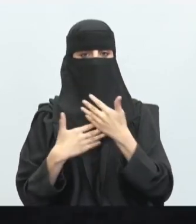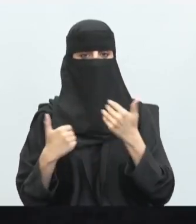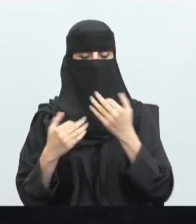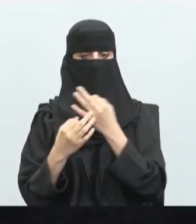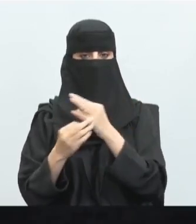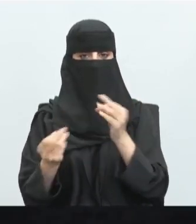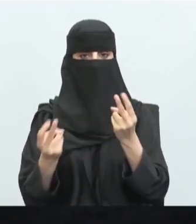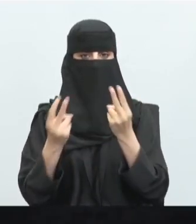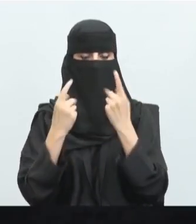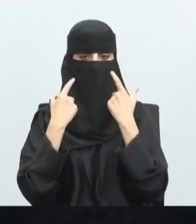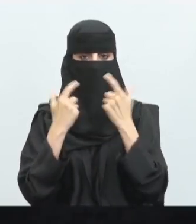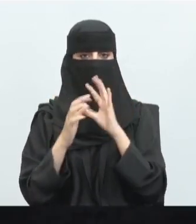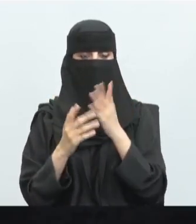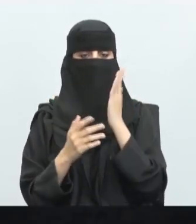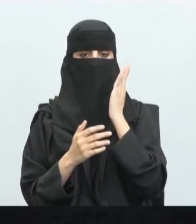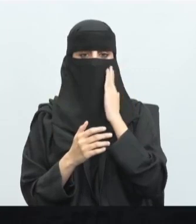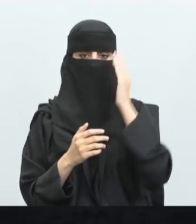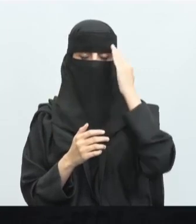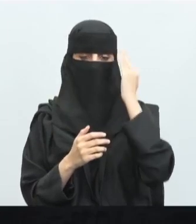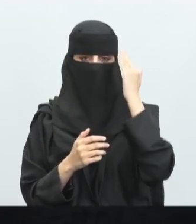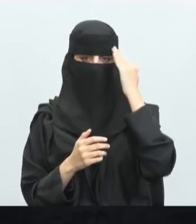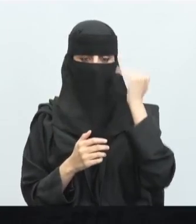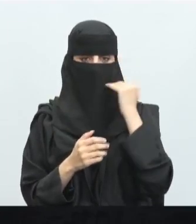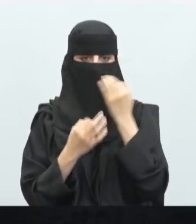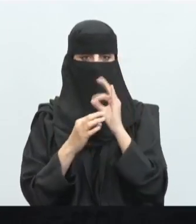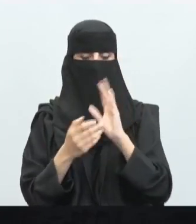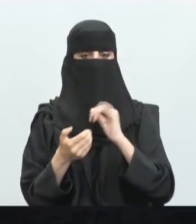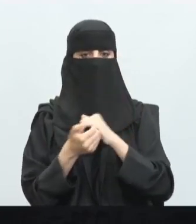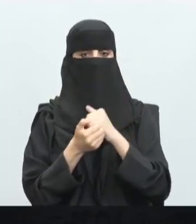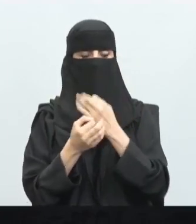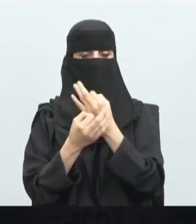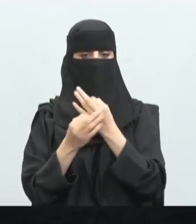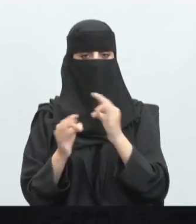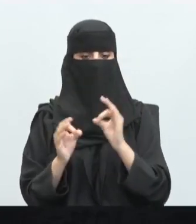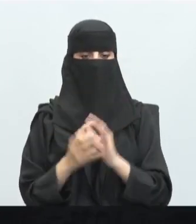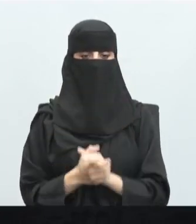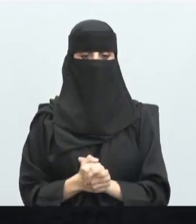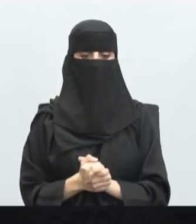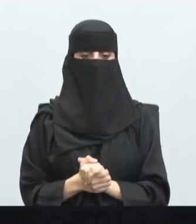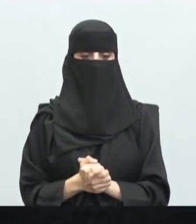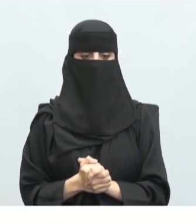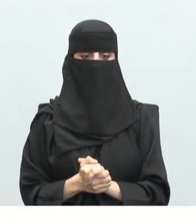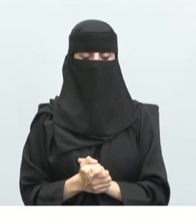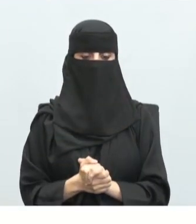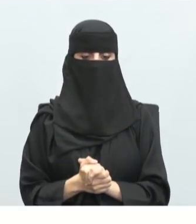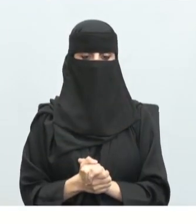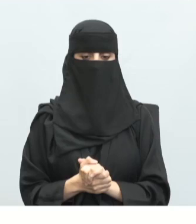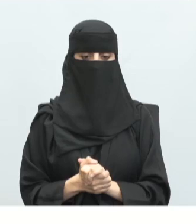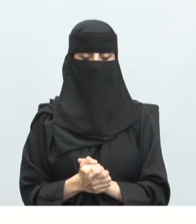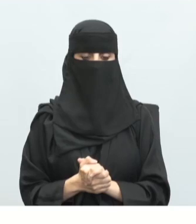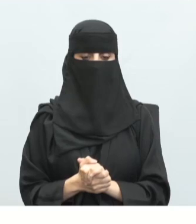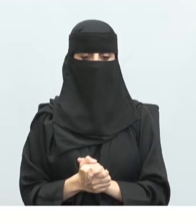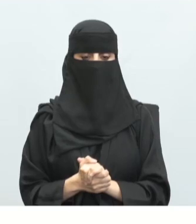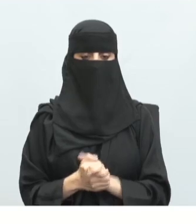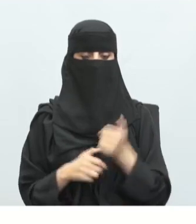يا طالباتي تقولون زميلاتي العزيزات الى اخره